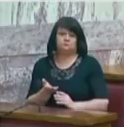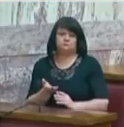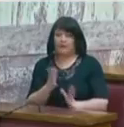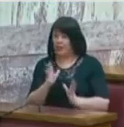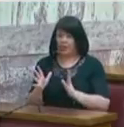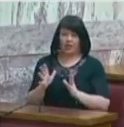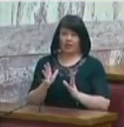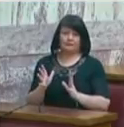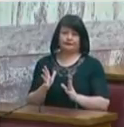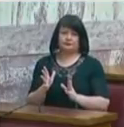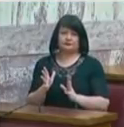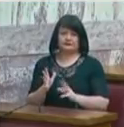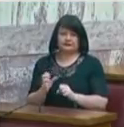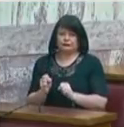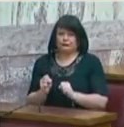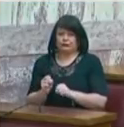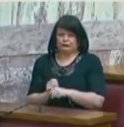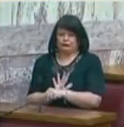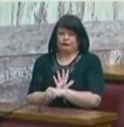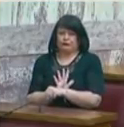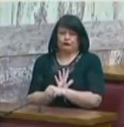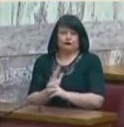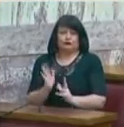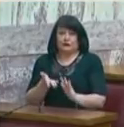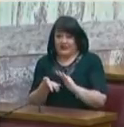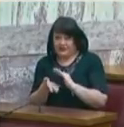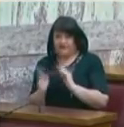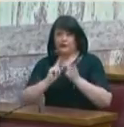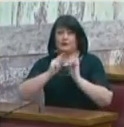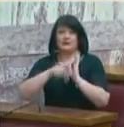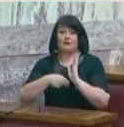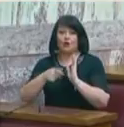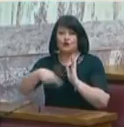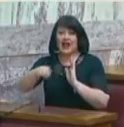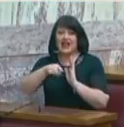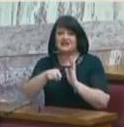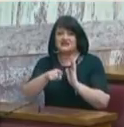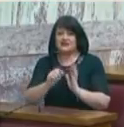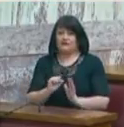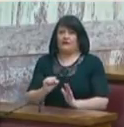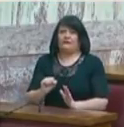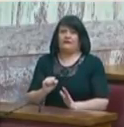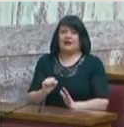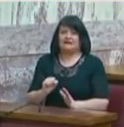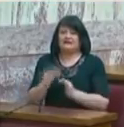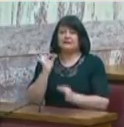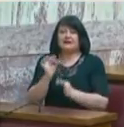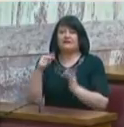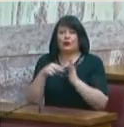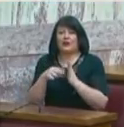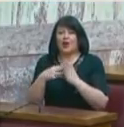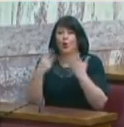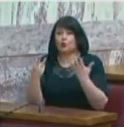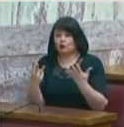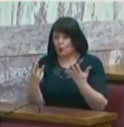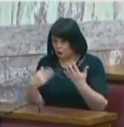αποσυντονίζεστε, ανατριχιάζετε θα έλεγα με την προοπτική εξόδου από τα μνημόνια. Γι' αυτό και φοβάστε το Σεπτέμβριο του 2018,